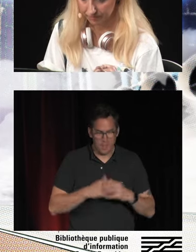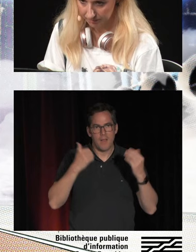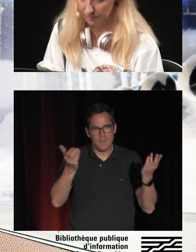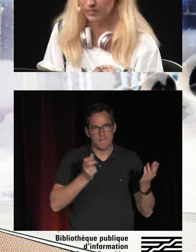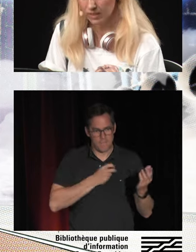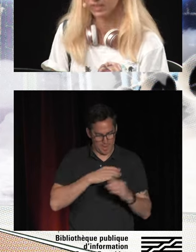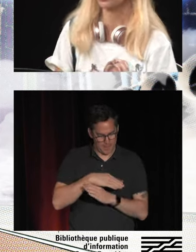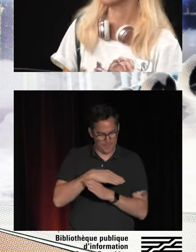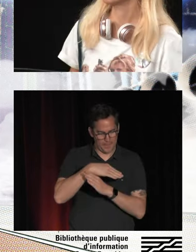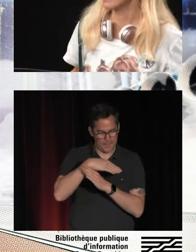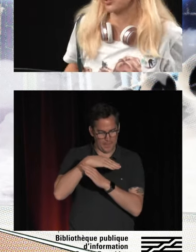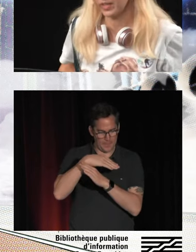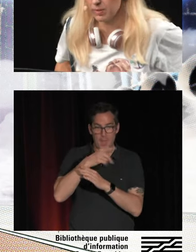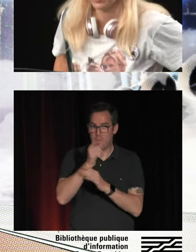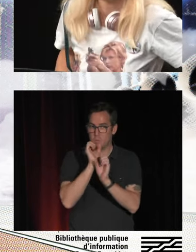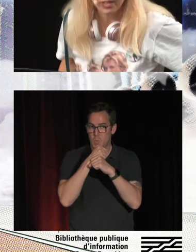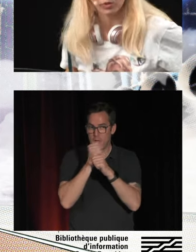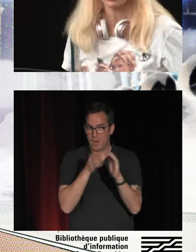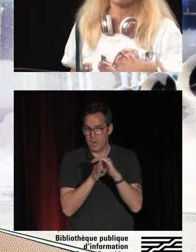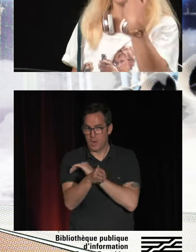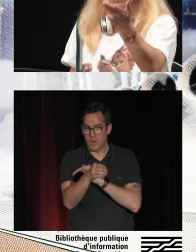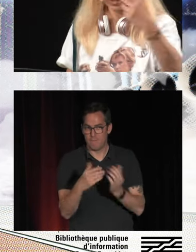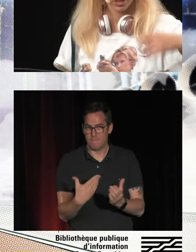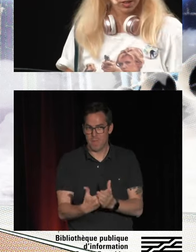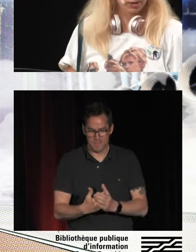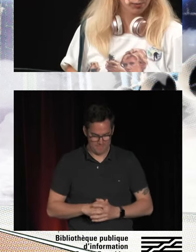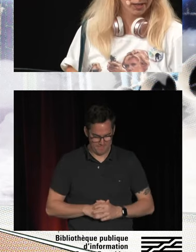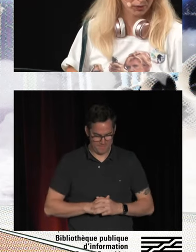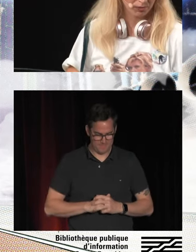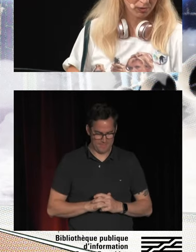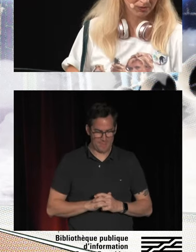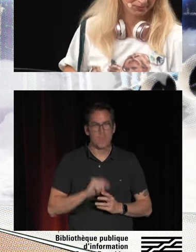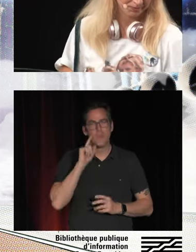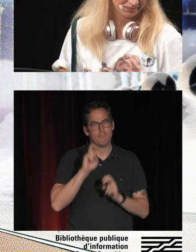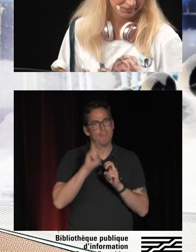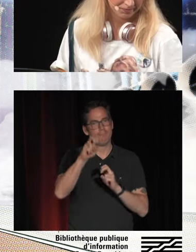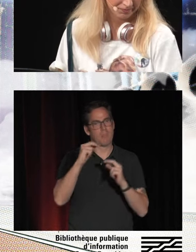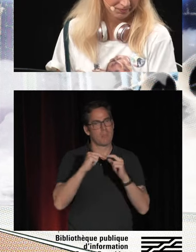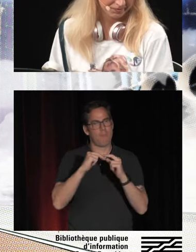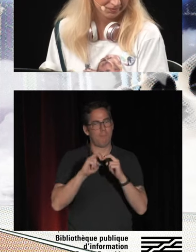Voilà. Et donc, on prend le passage secret parce que c'est ça la sortie qu'on veut pour aller au niveau suivant.